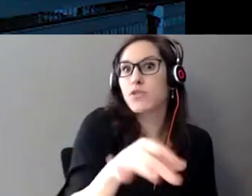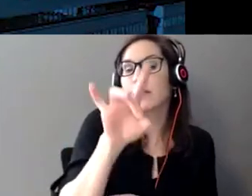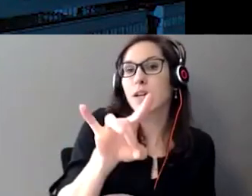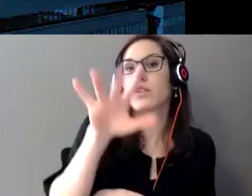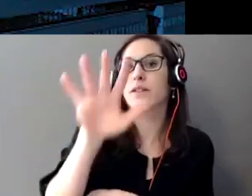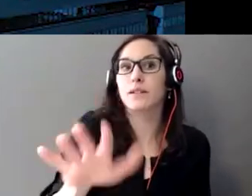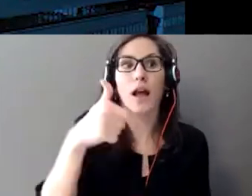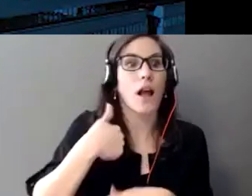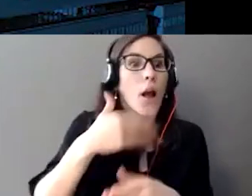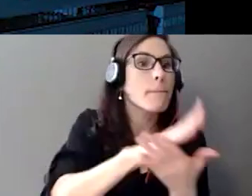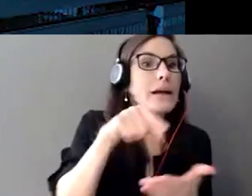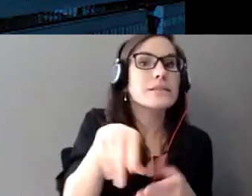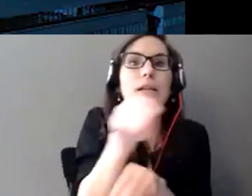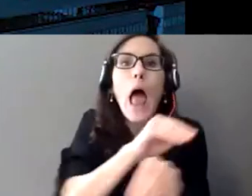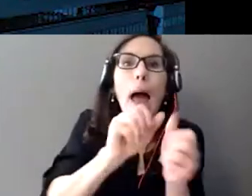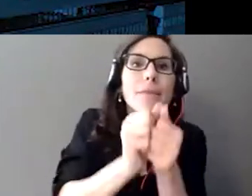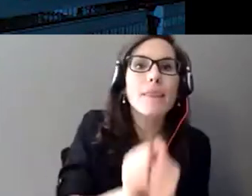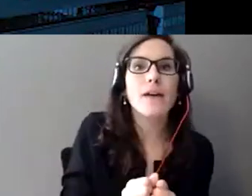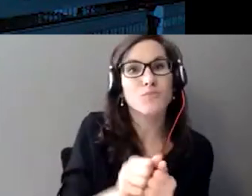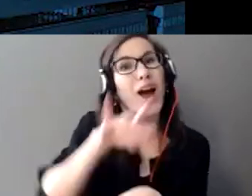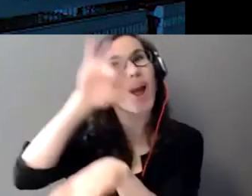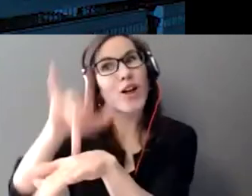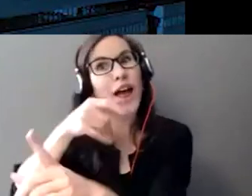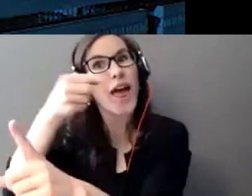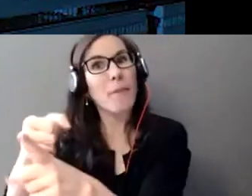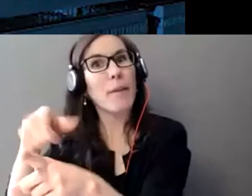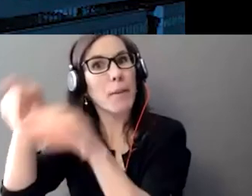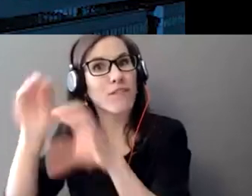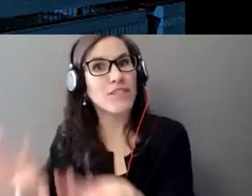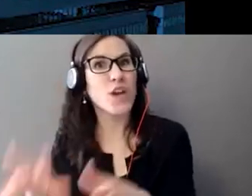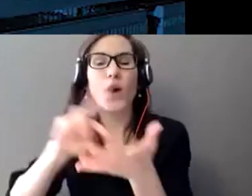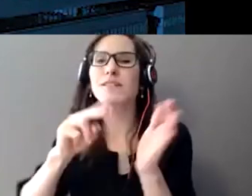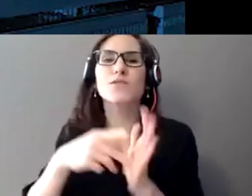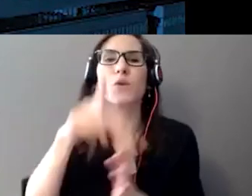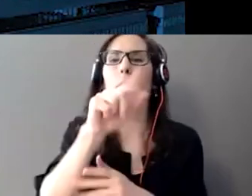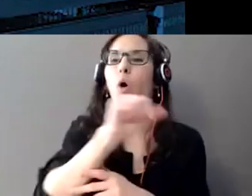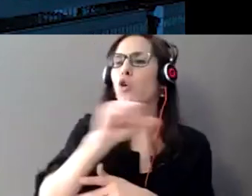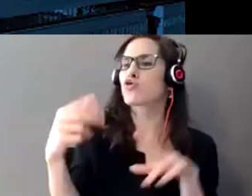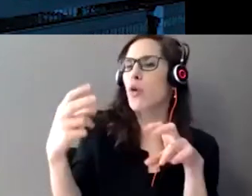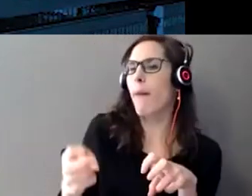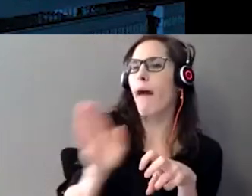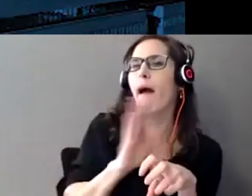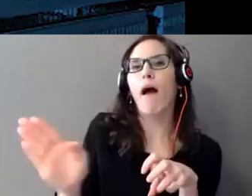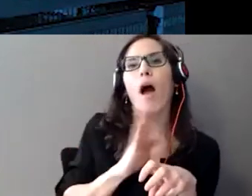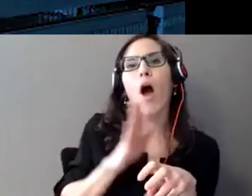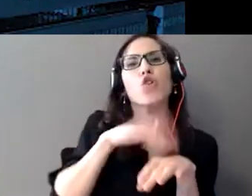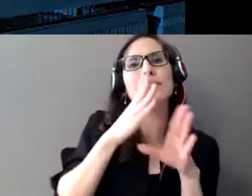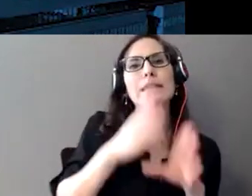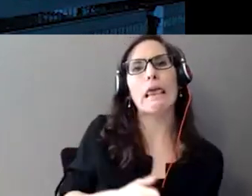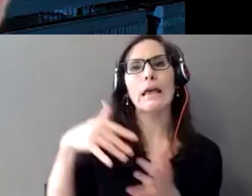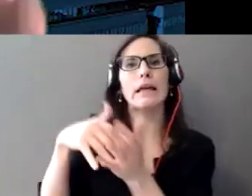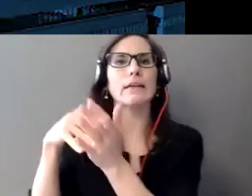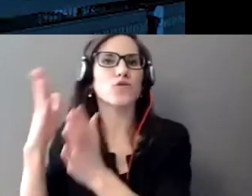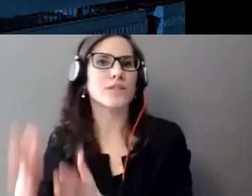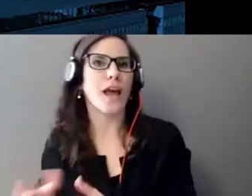le corps professoral donc ça ne peut plus être une relation seulement avec un conseiller ou une conseillère et l'étudiant il y un partenaire qui est le